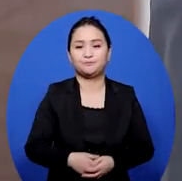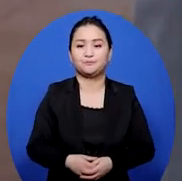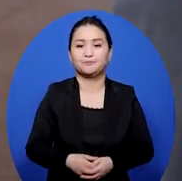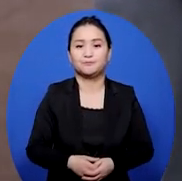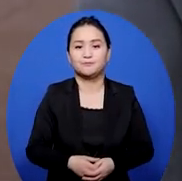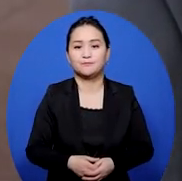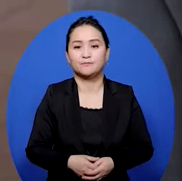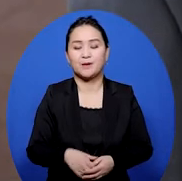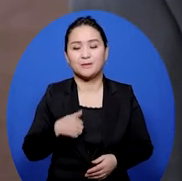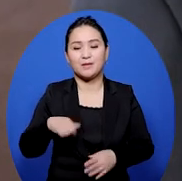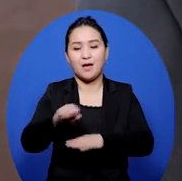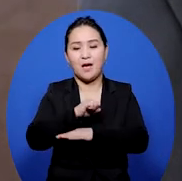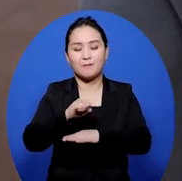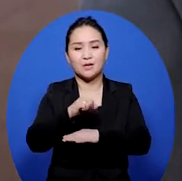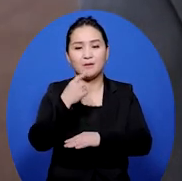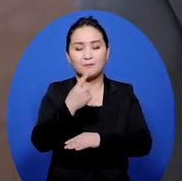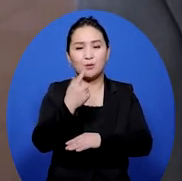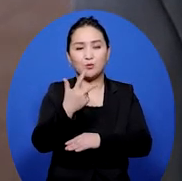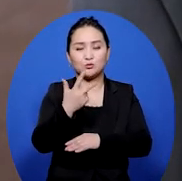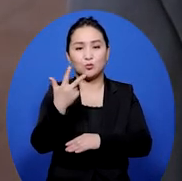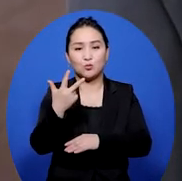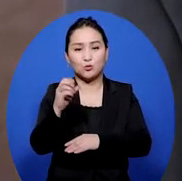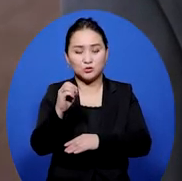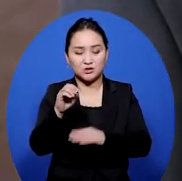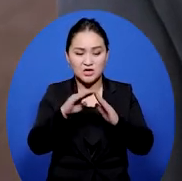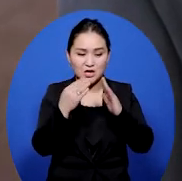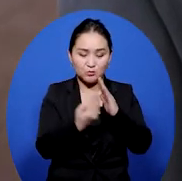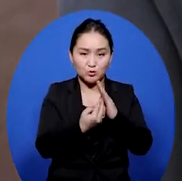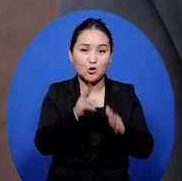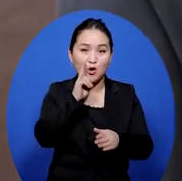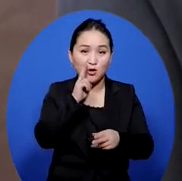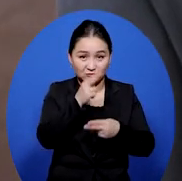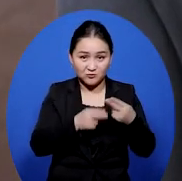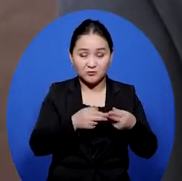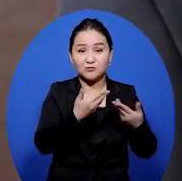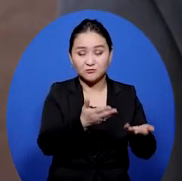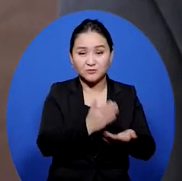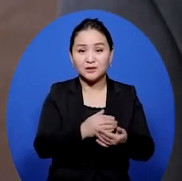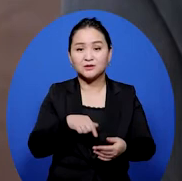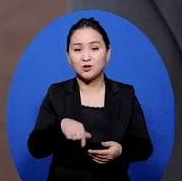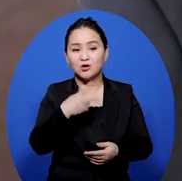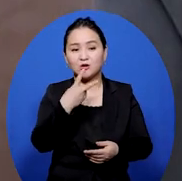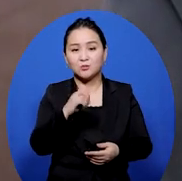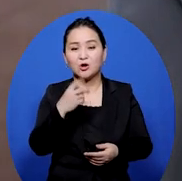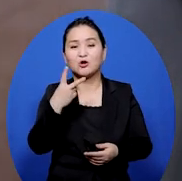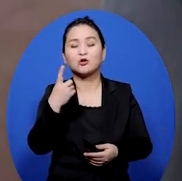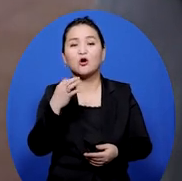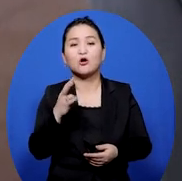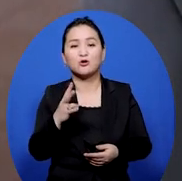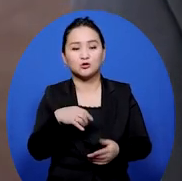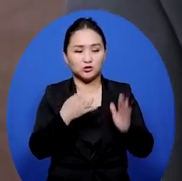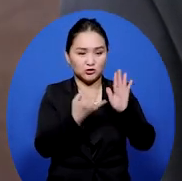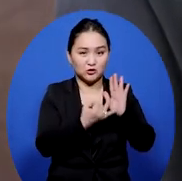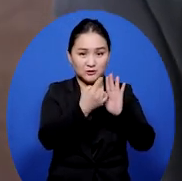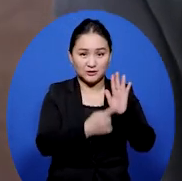аймгийн хэмжээнд нийтдээ 1330 өрх хүнсний эрхийн бичиг авдгий. Энэ бол 2021 оны